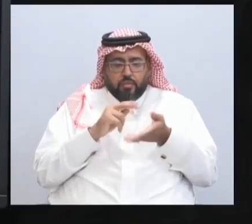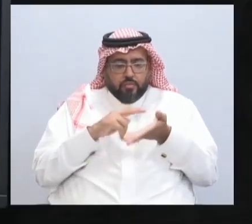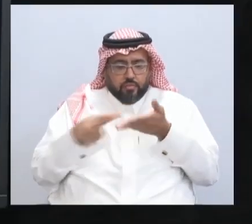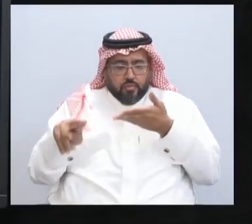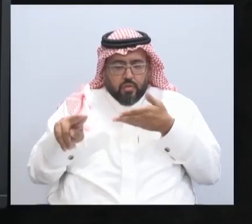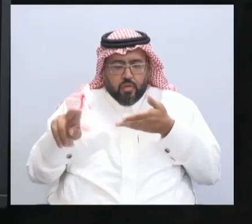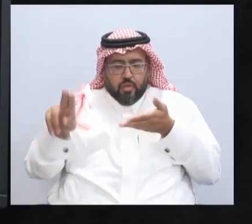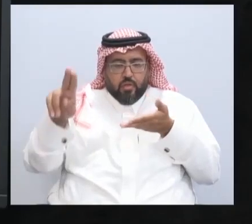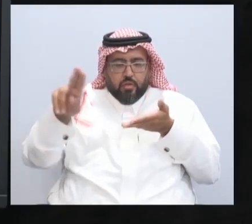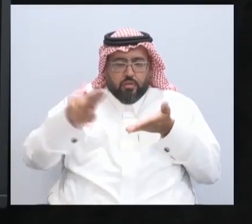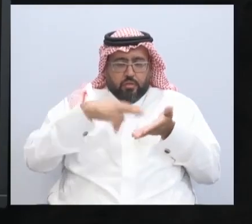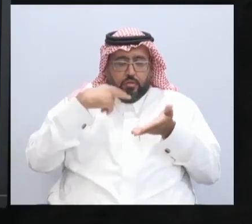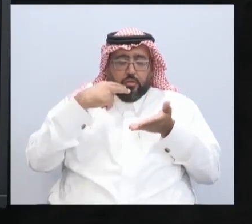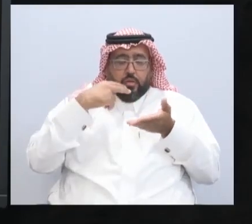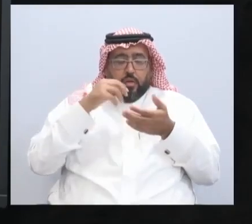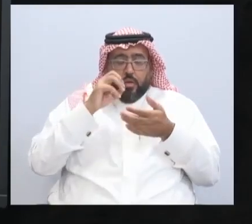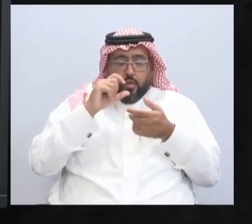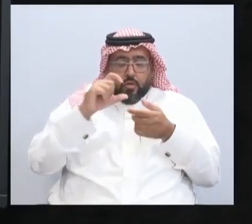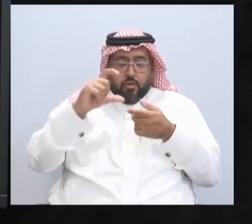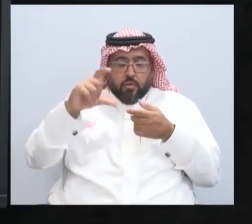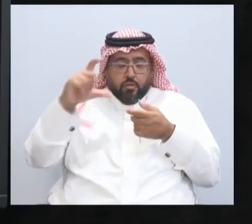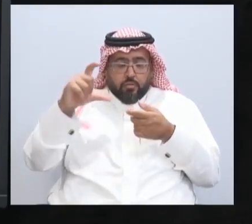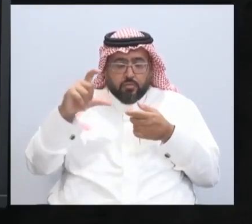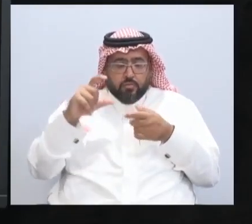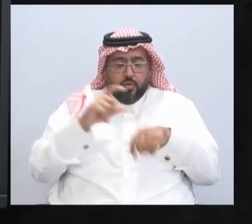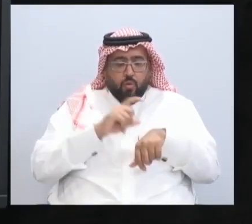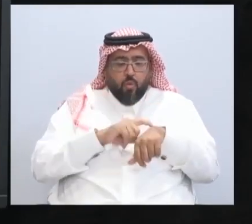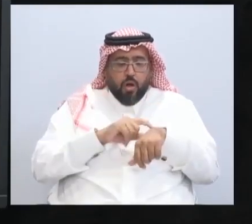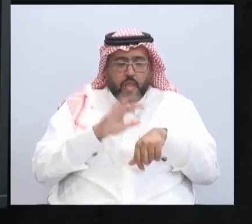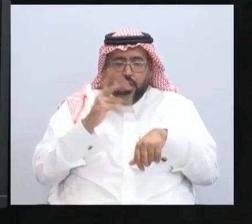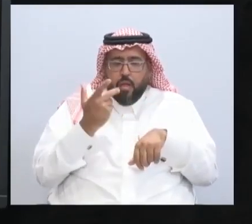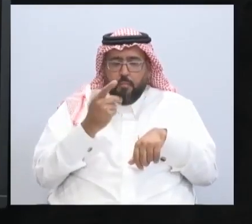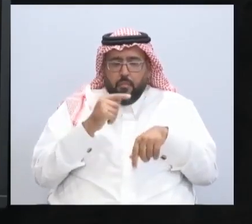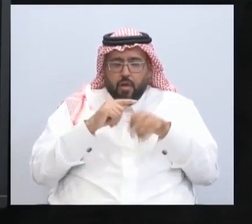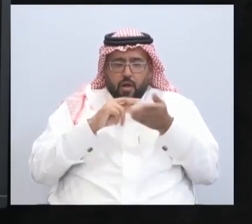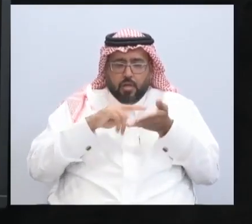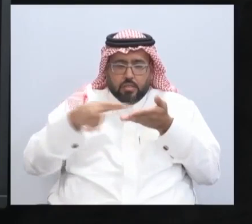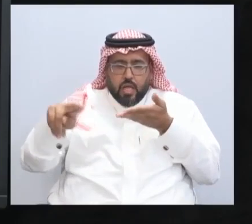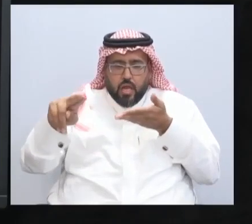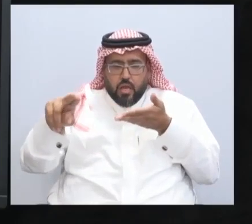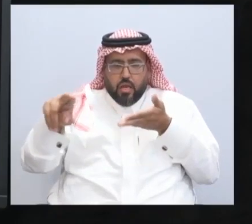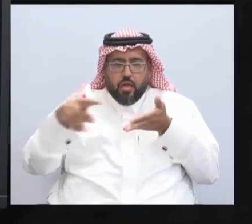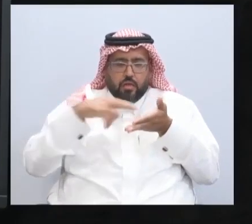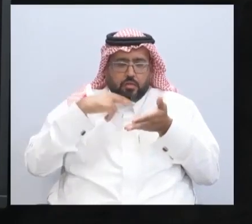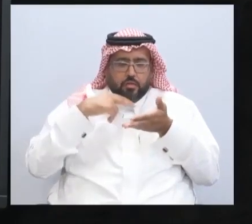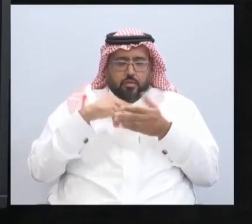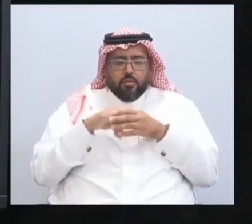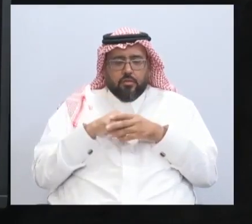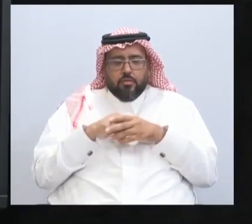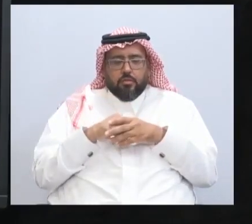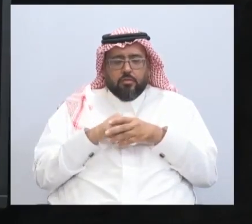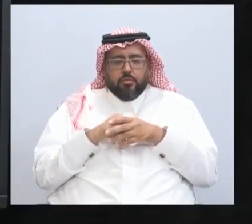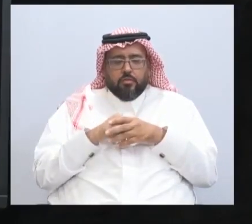واستقبال لهذه الموجات مع حساب وقت الارسال او وقت الارسال وايضا وقت